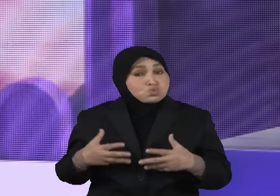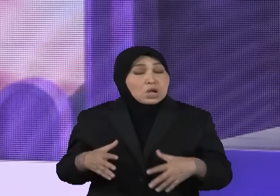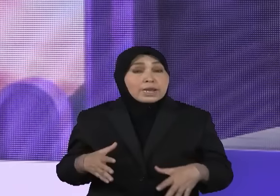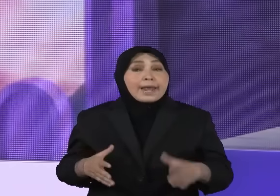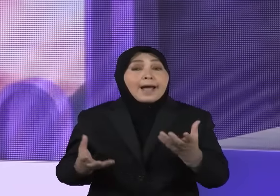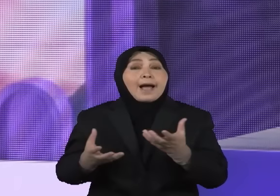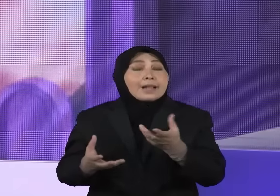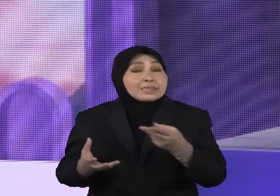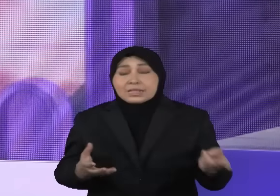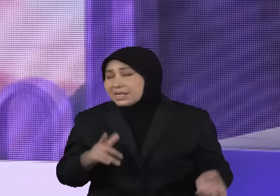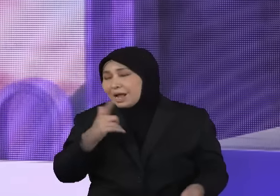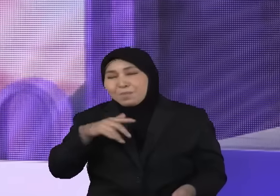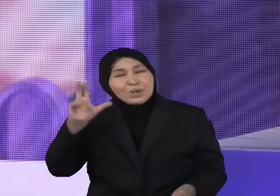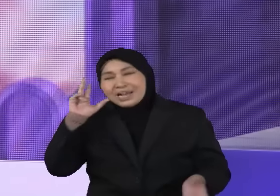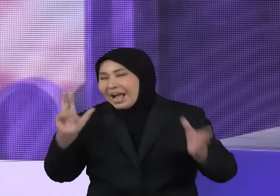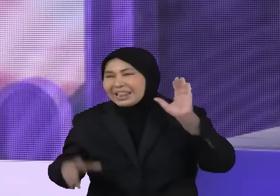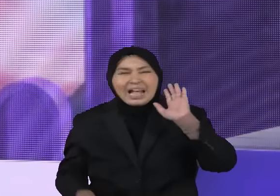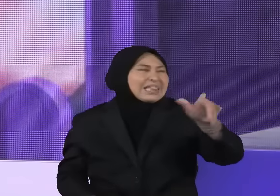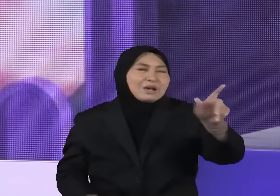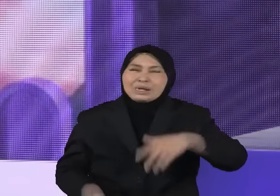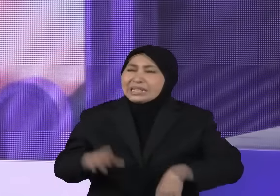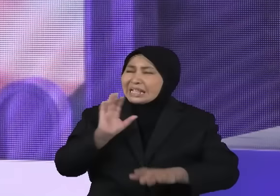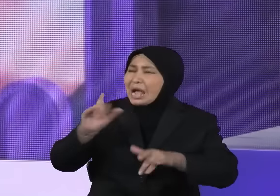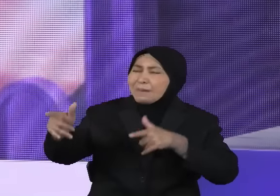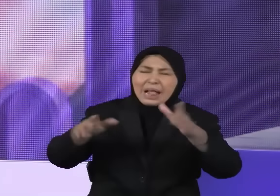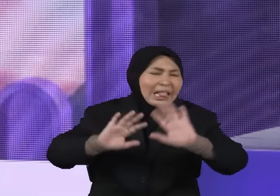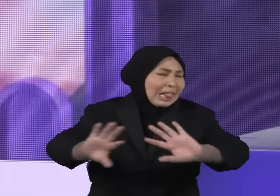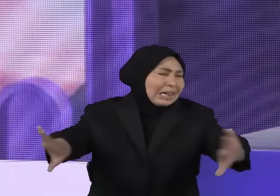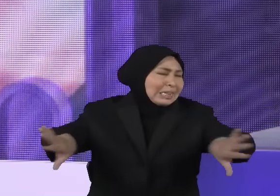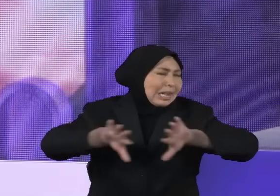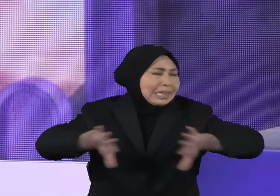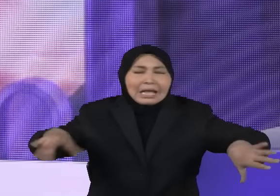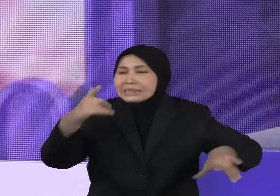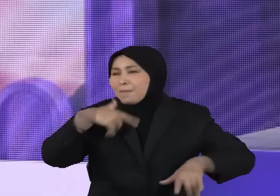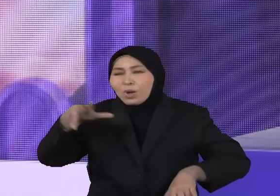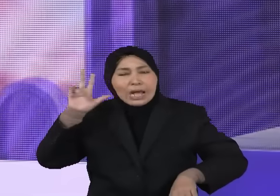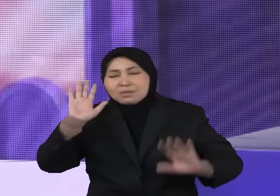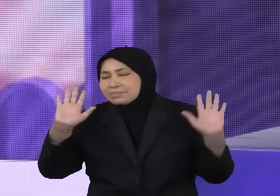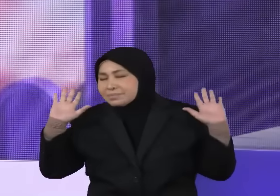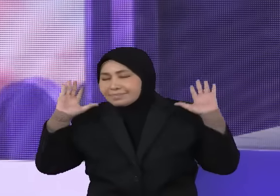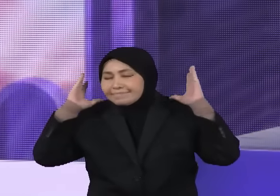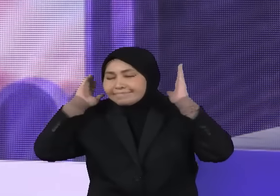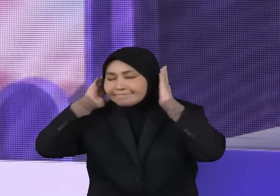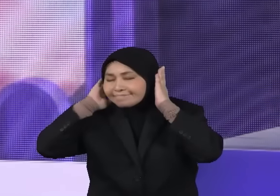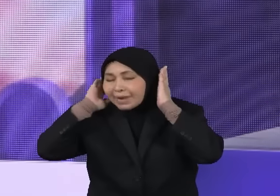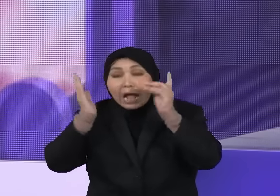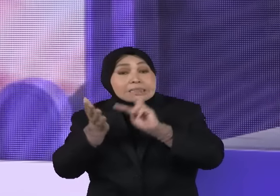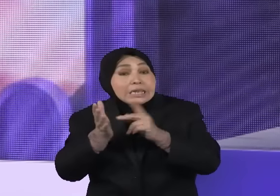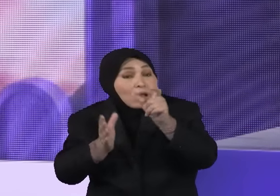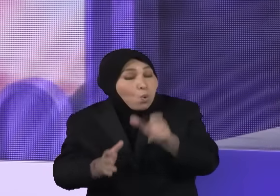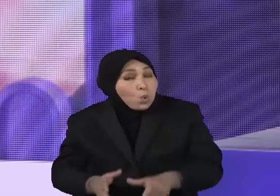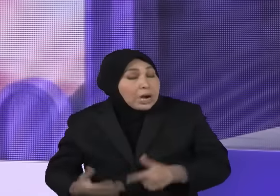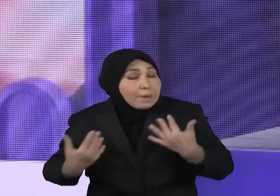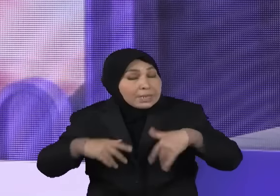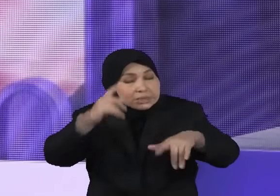harta saatnya, dia tak nak dengar dah semua penghujahan-penghujahan yang ada. Jadi pada waktu ini Allah menyatakan tanda orang yang bertakwa itu